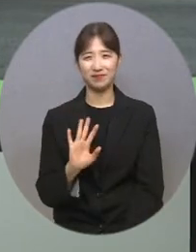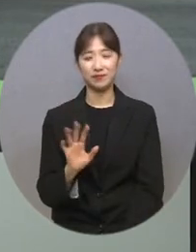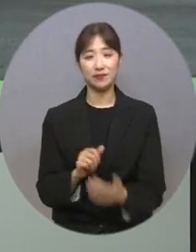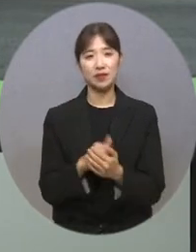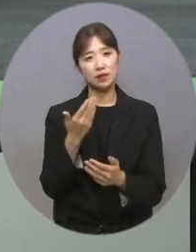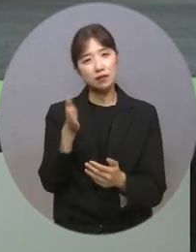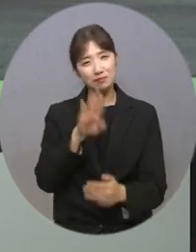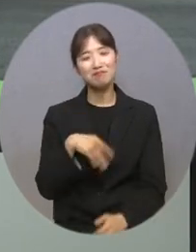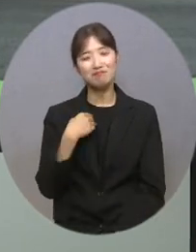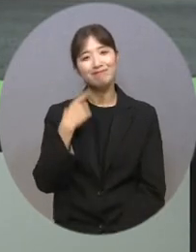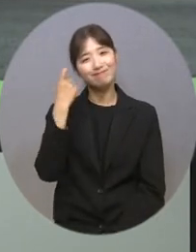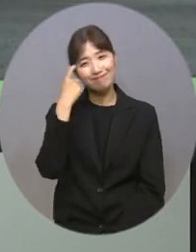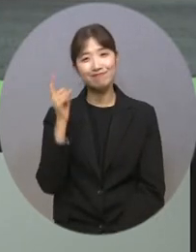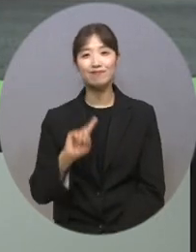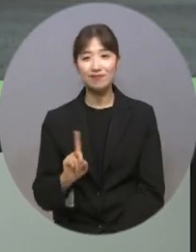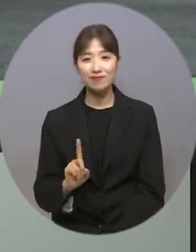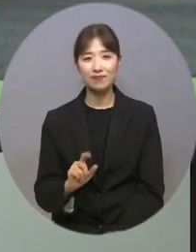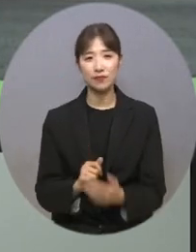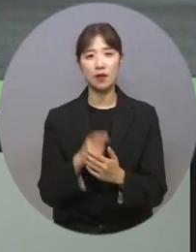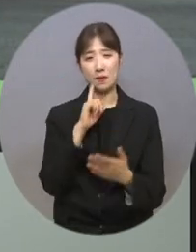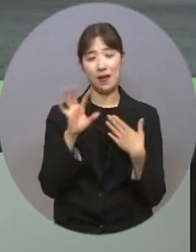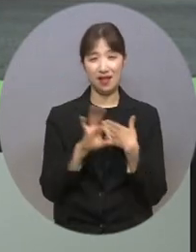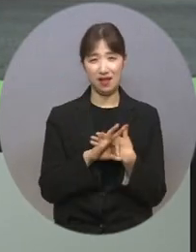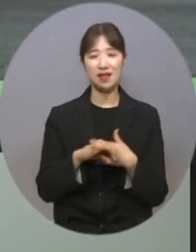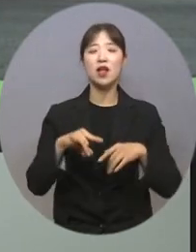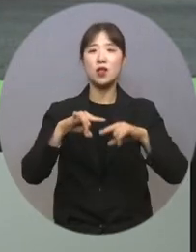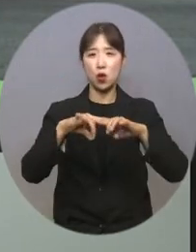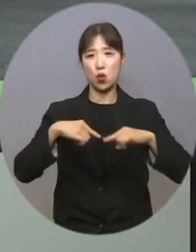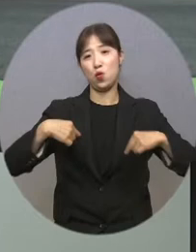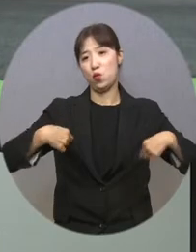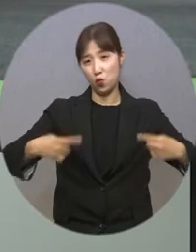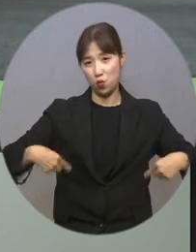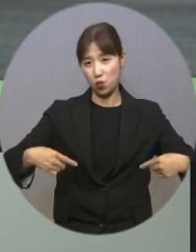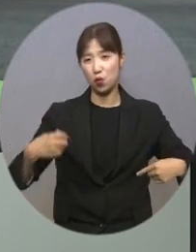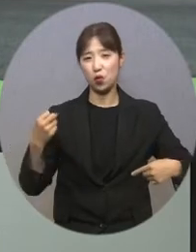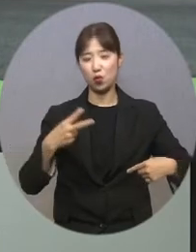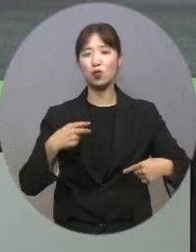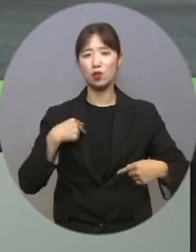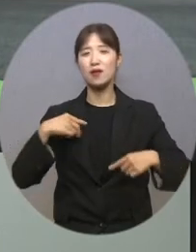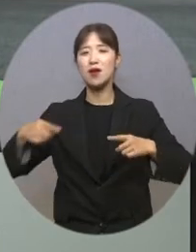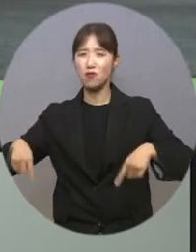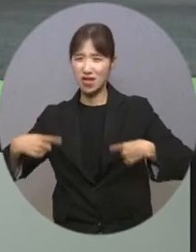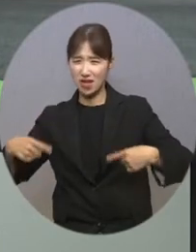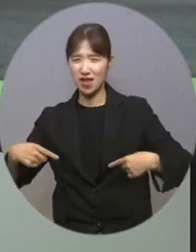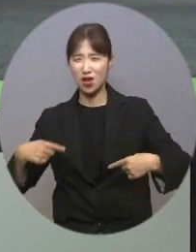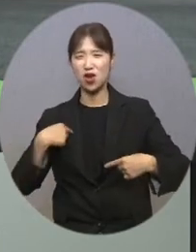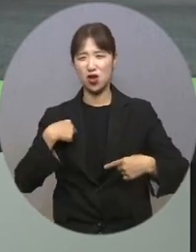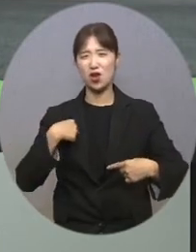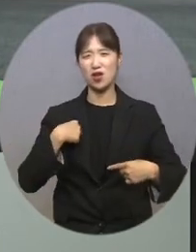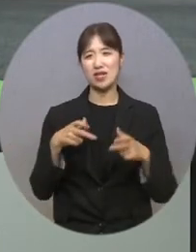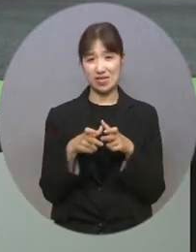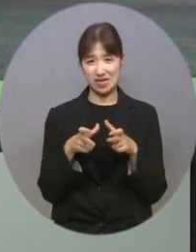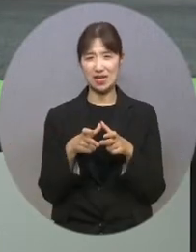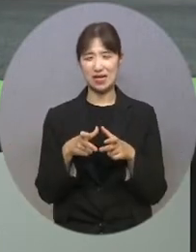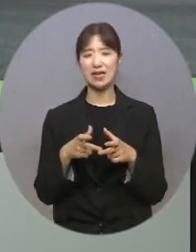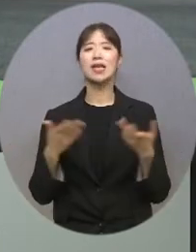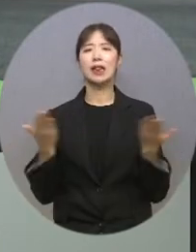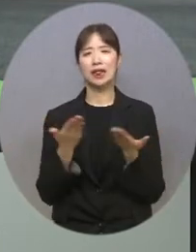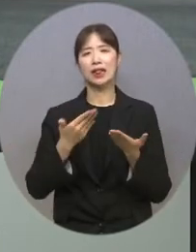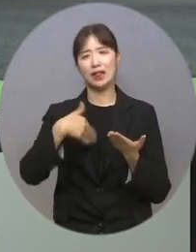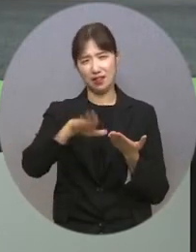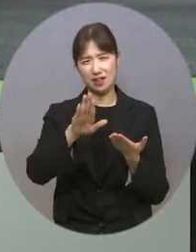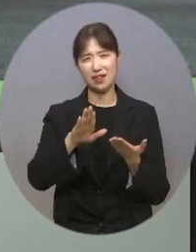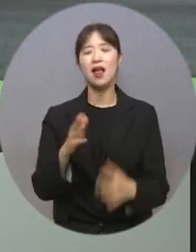그런 생각을 해봤어요 만약에 전동 휠체어나 휠체어를 타고 출근 또는 이제 이동을 하시는